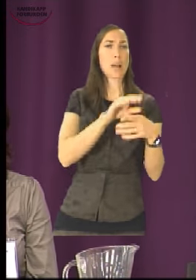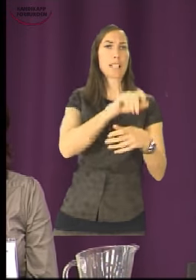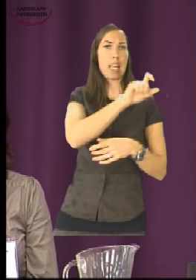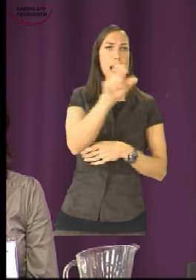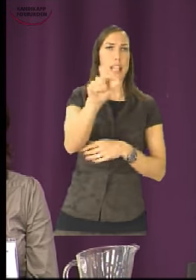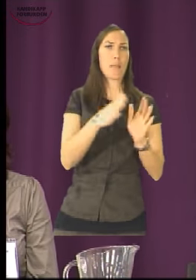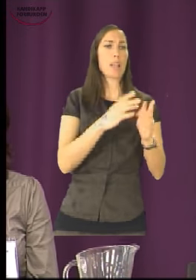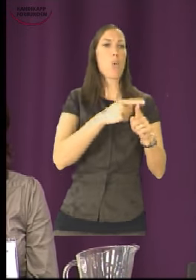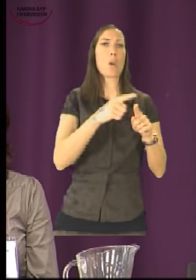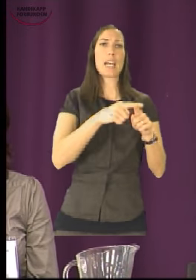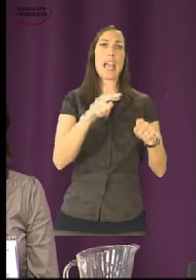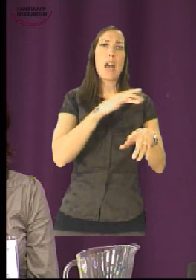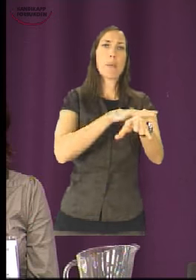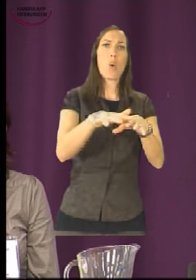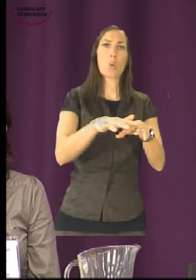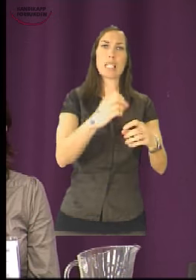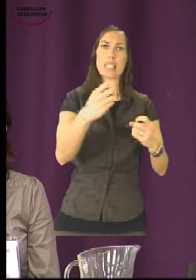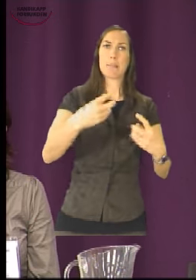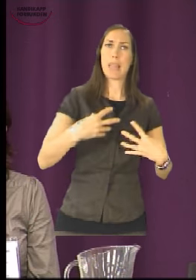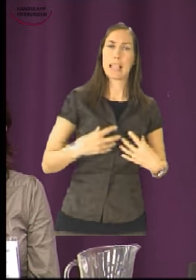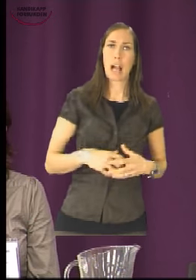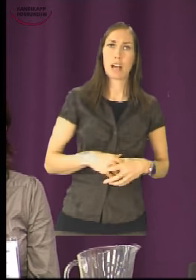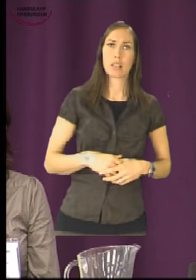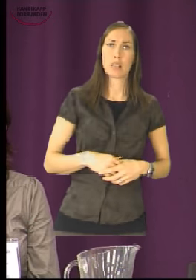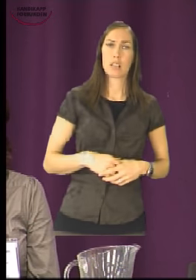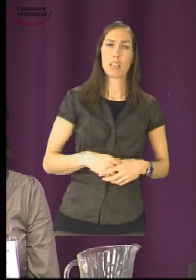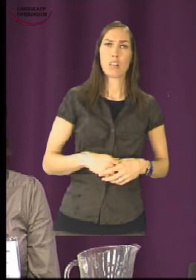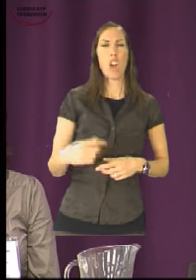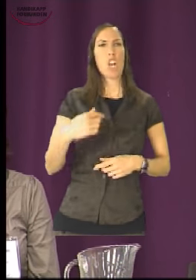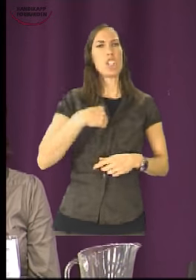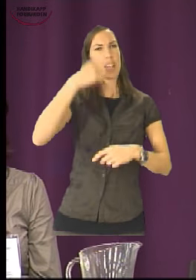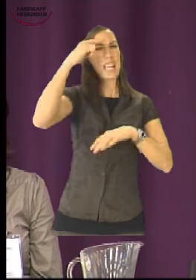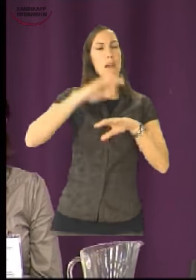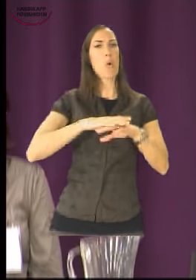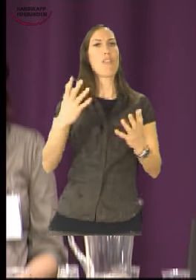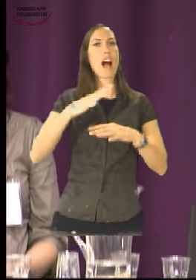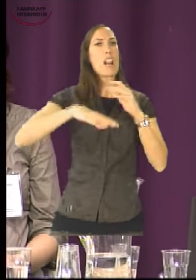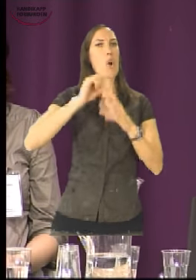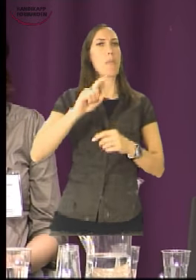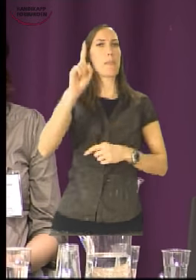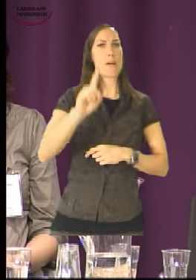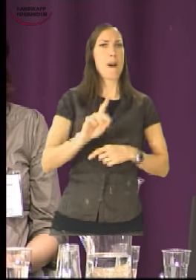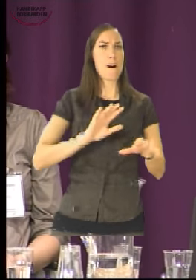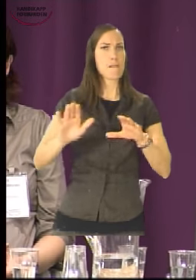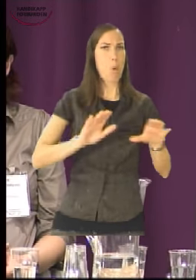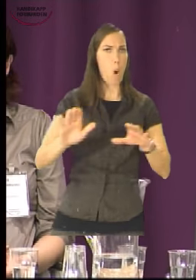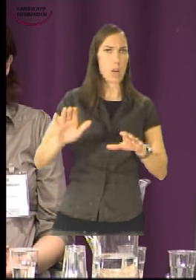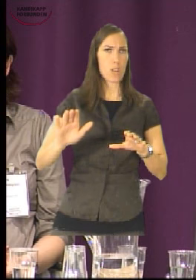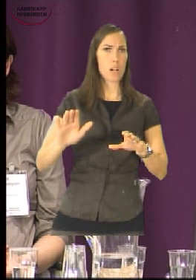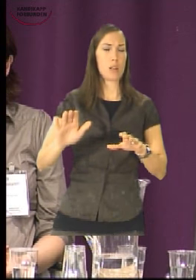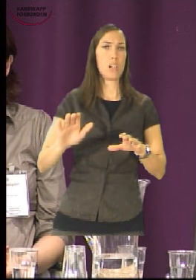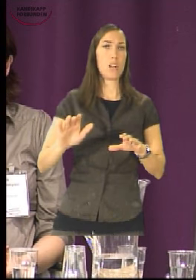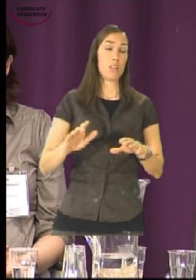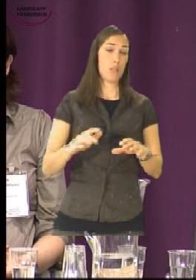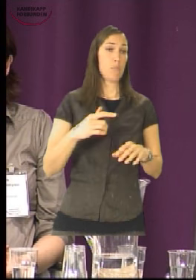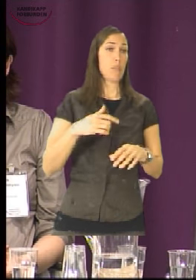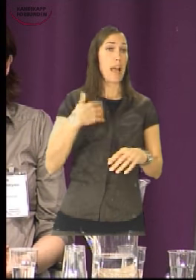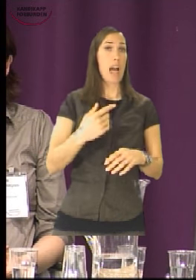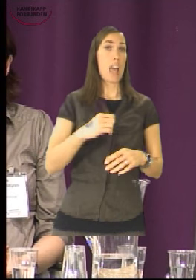typer av blodsmitta. Jag tänker på det som handlar om primärvård. Jag tror att precis det som är också problemet,